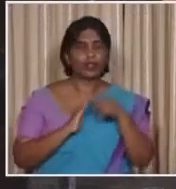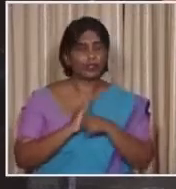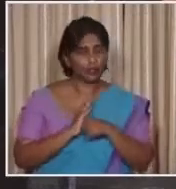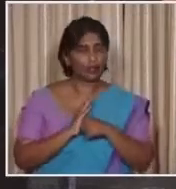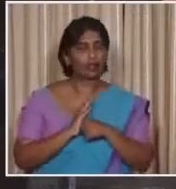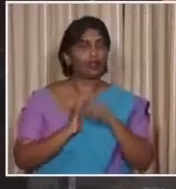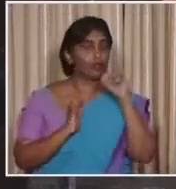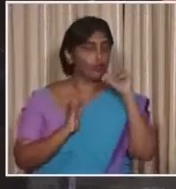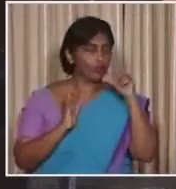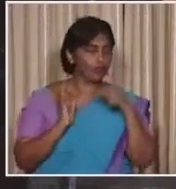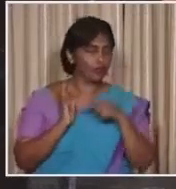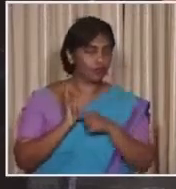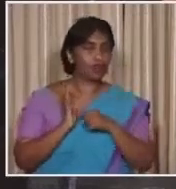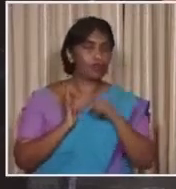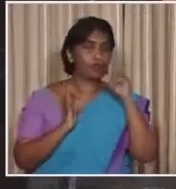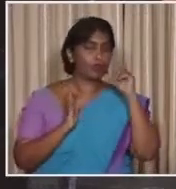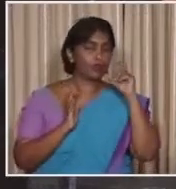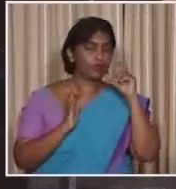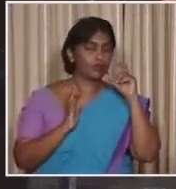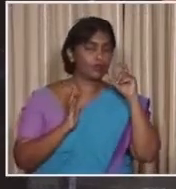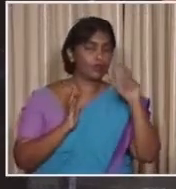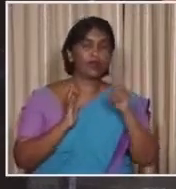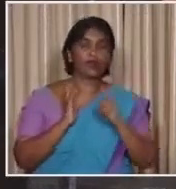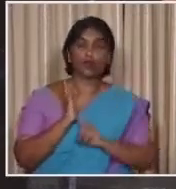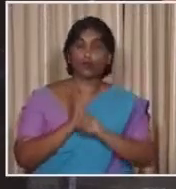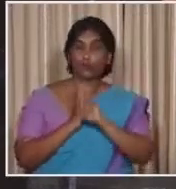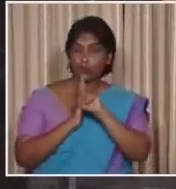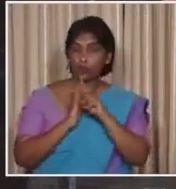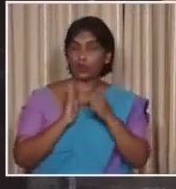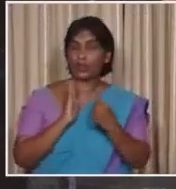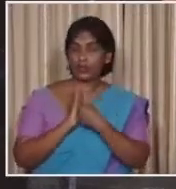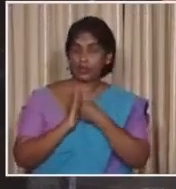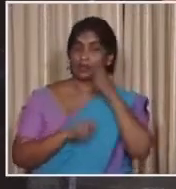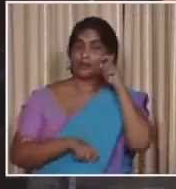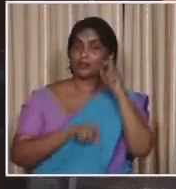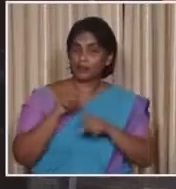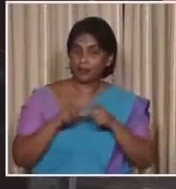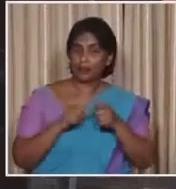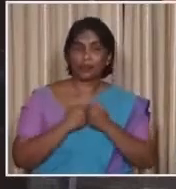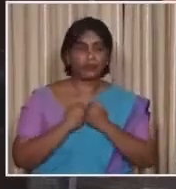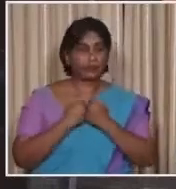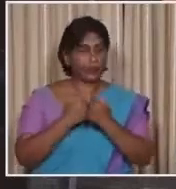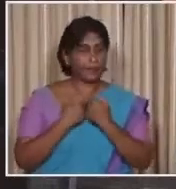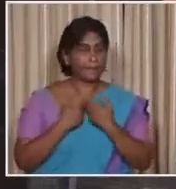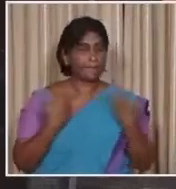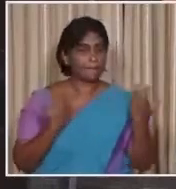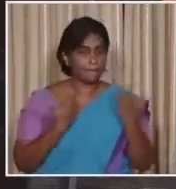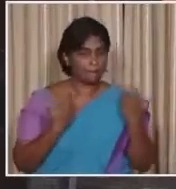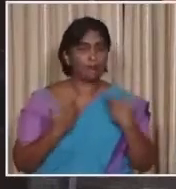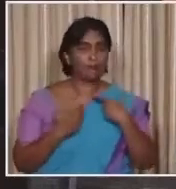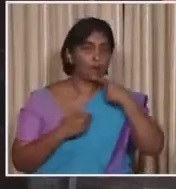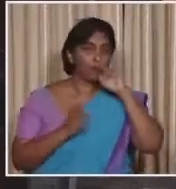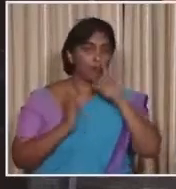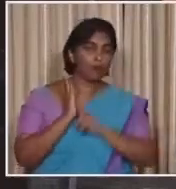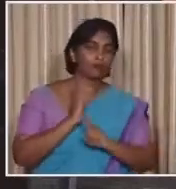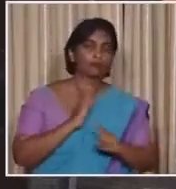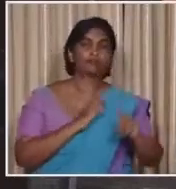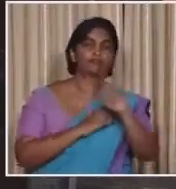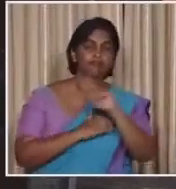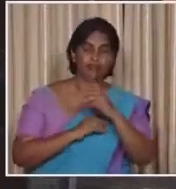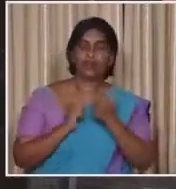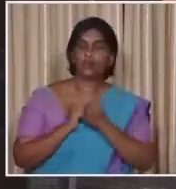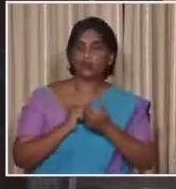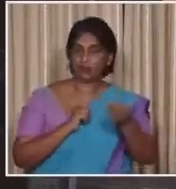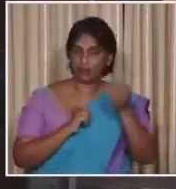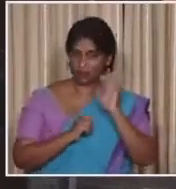าร์ดักลักติกีปาดัยวัลียาขคูดัตตัมลร์กลเซลลัมุดียามัลขัดลวัลียาขานิพย์วารลาร์กลอิริกันรนะ